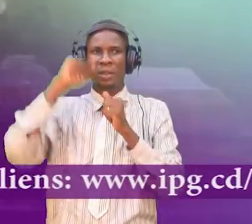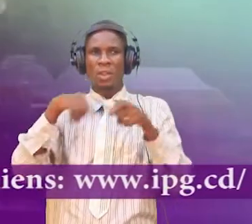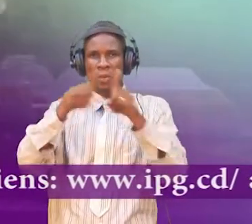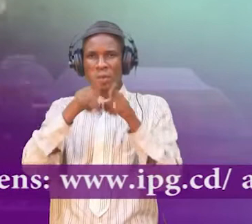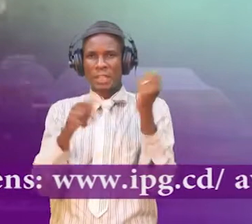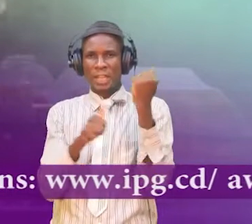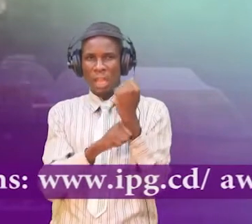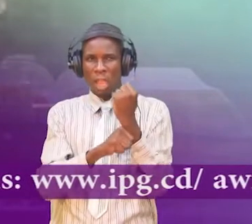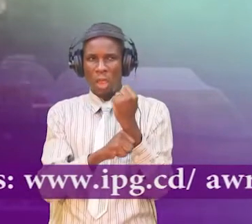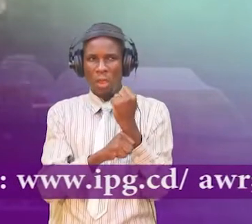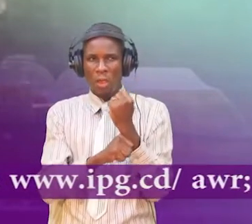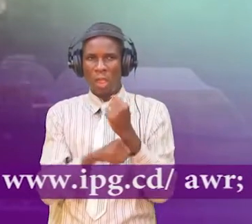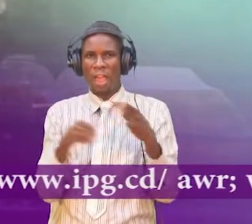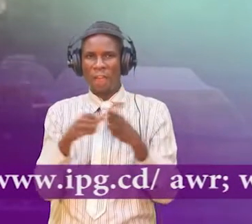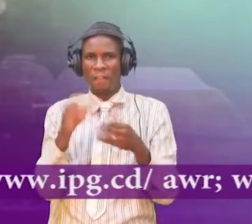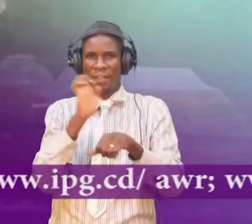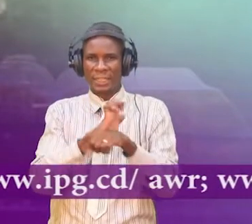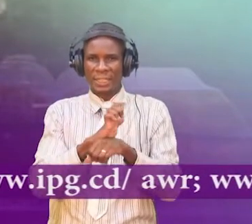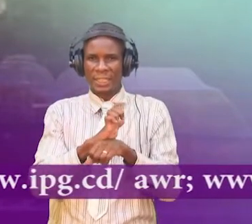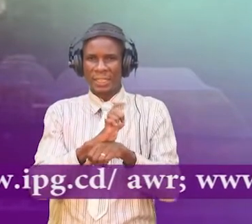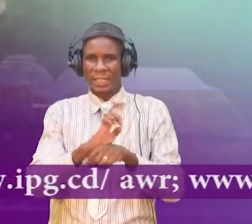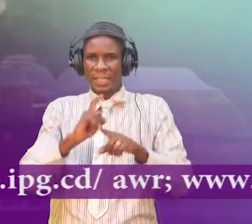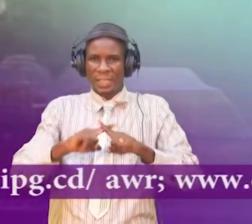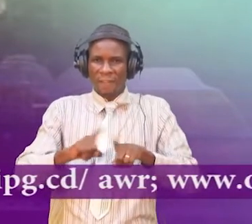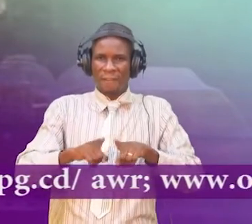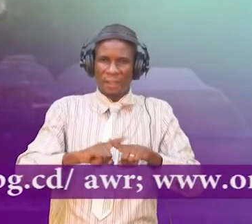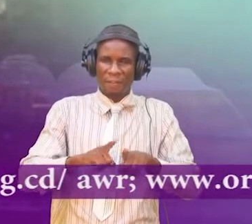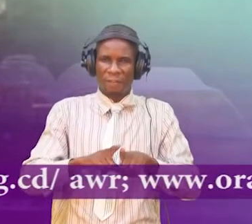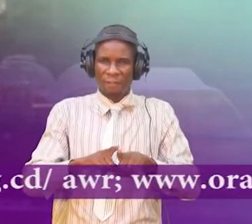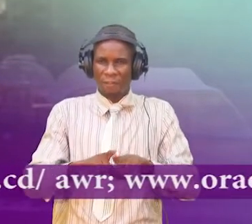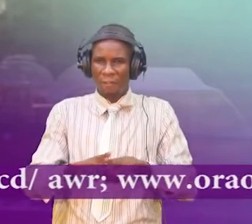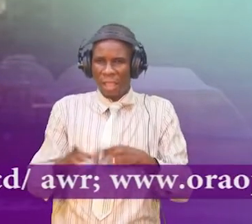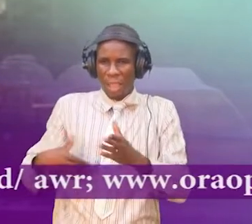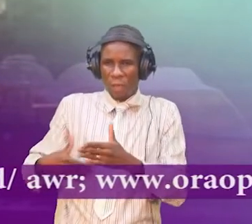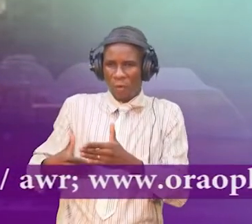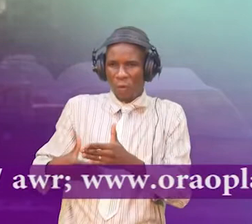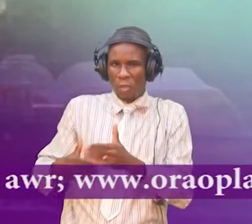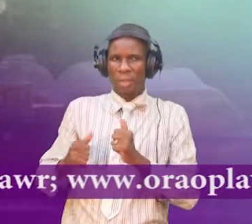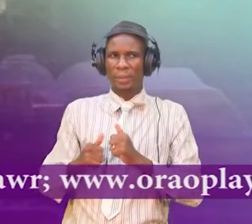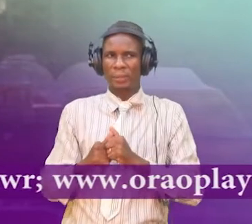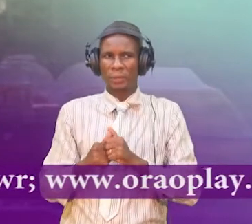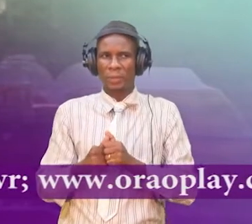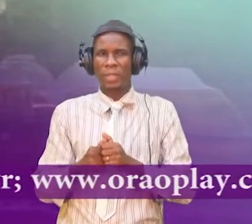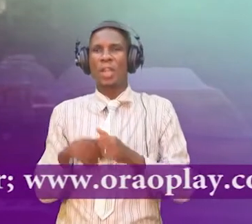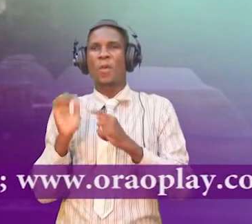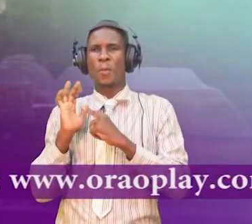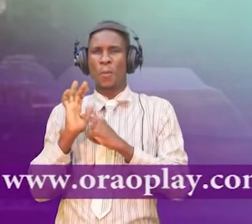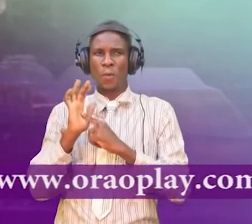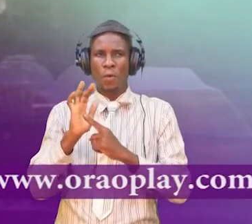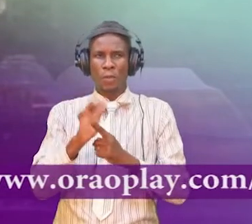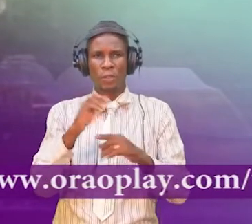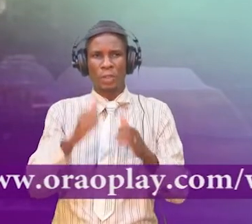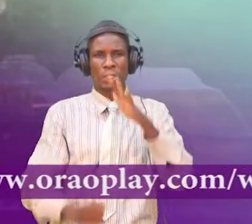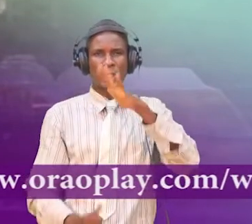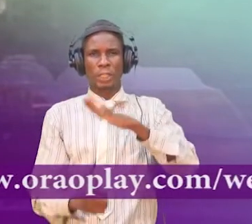mpe bato na bansambela na bango nyonso bazali kolanda nzela nyonso mopanzi na mopanzi ya ngomba